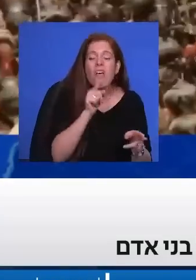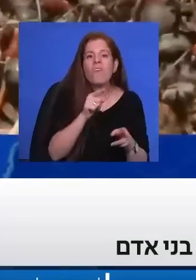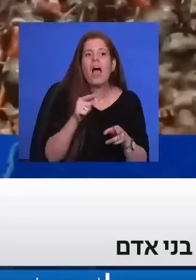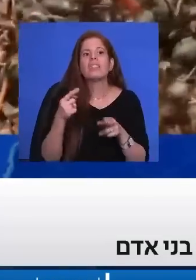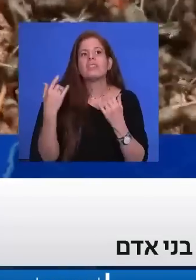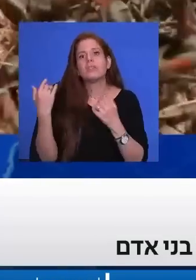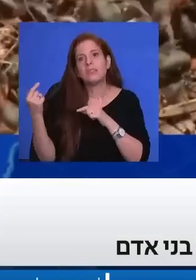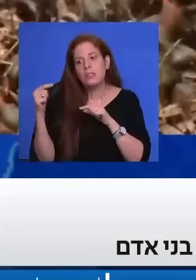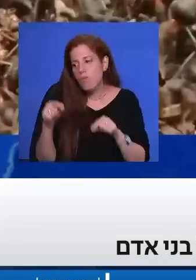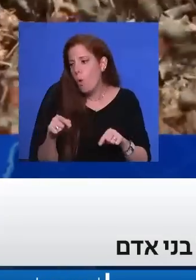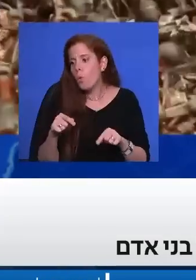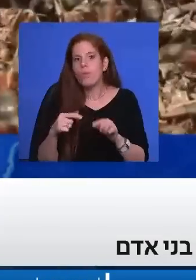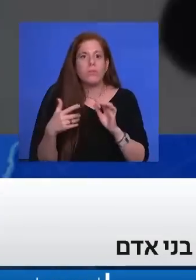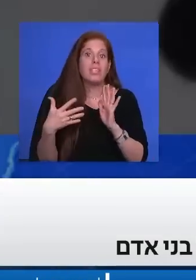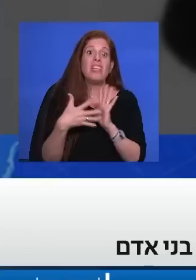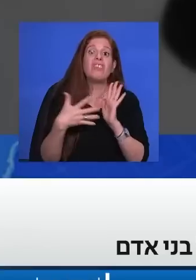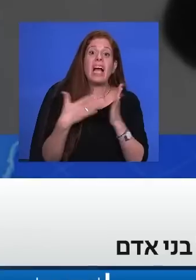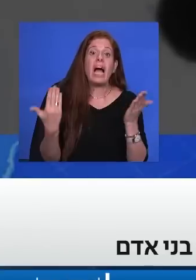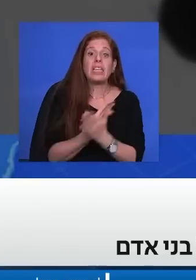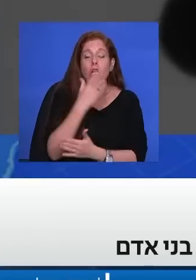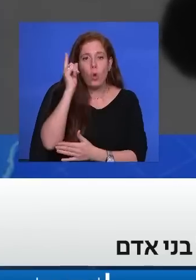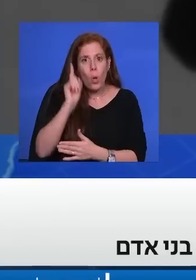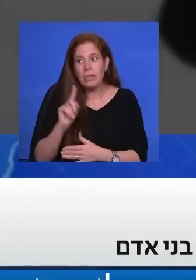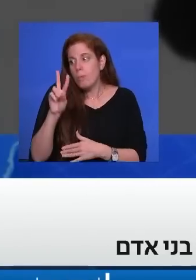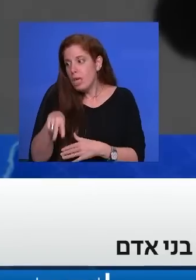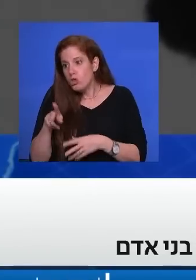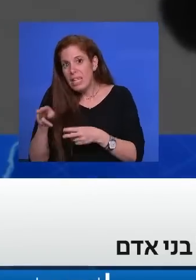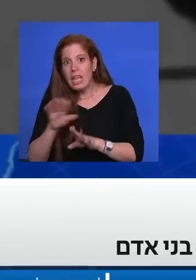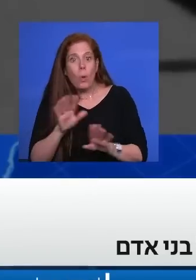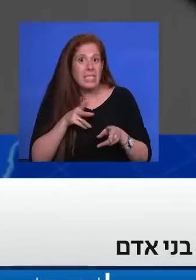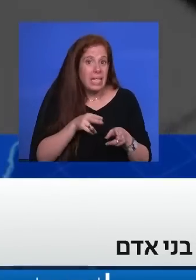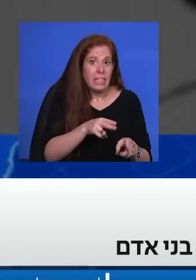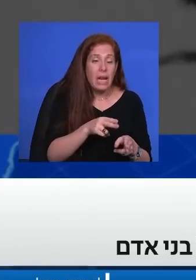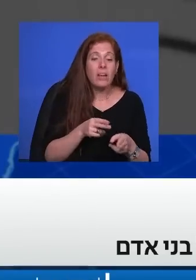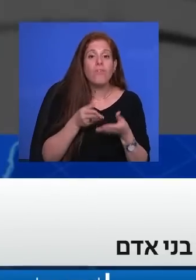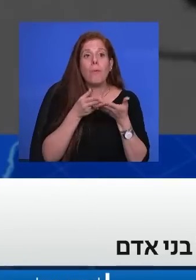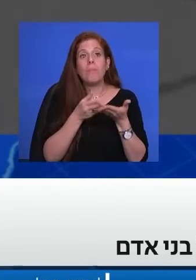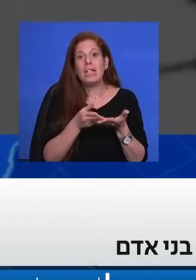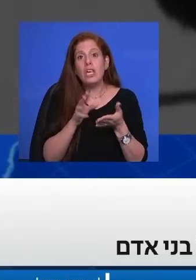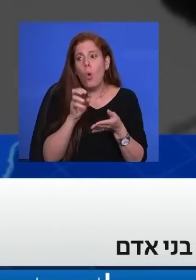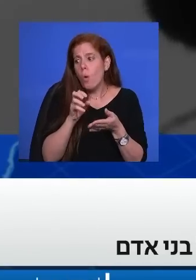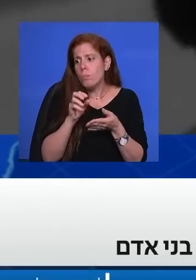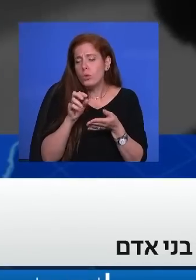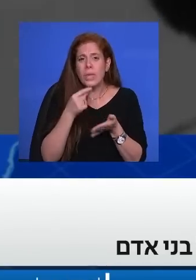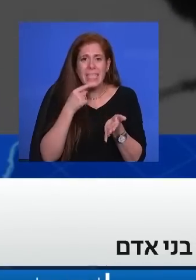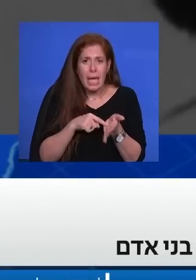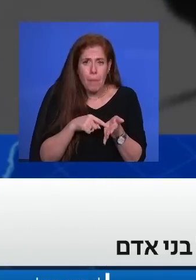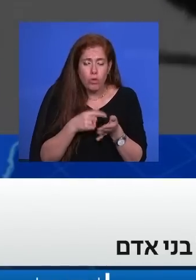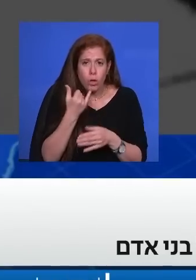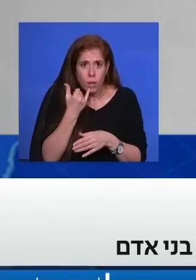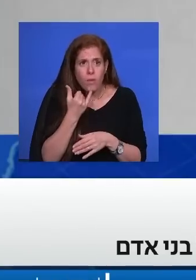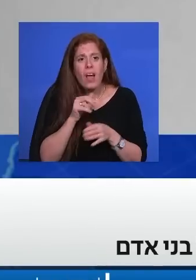עכשיו נבדק חדש, אנחנו לא יודעים, יש לו או אין לו סרטן, ובעזרת, ייקחו פשוט דגימת שתן, והנמלים